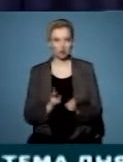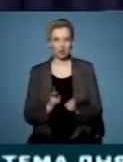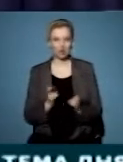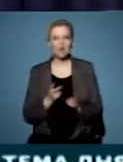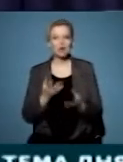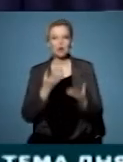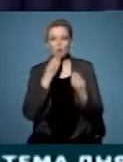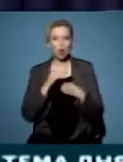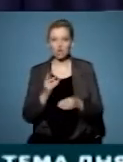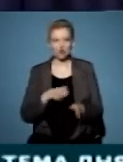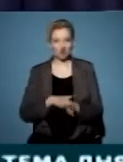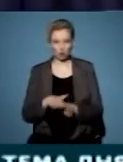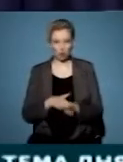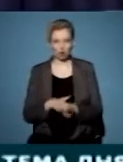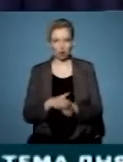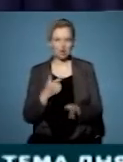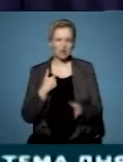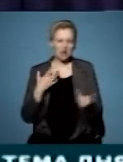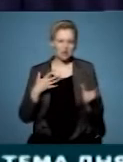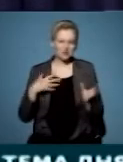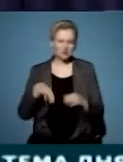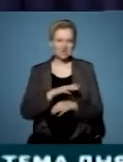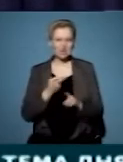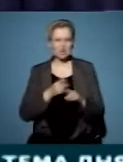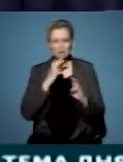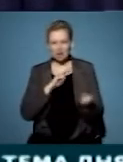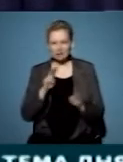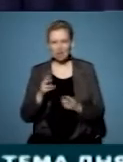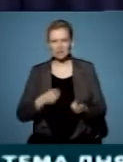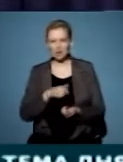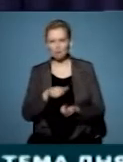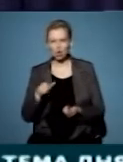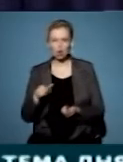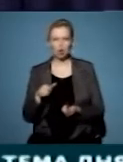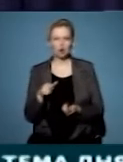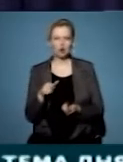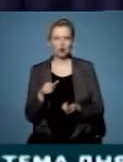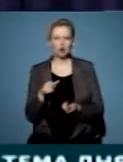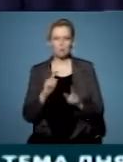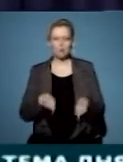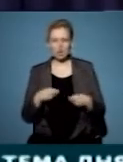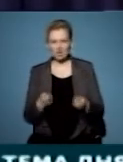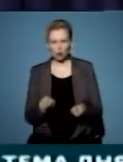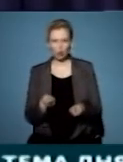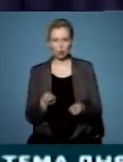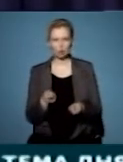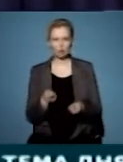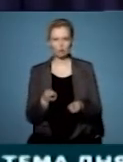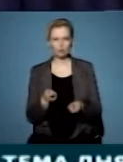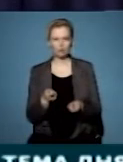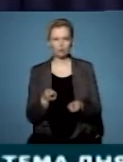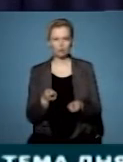які покращення відбуваються. Я всі ці претензії мешканців постійно передаю